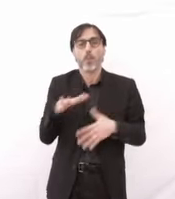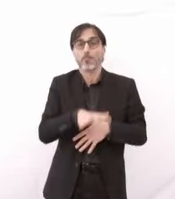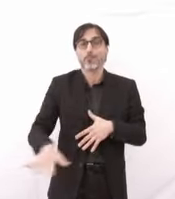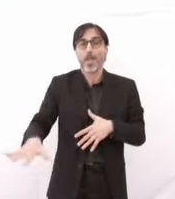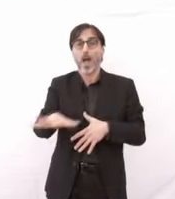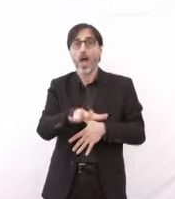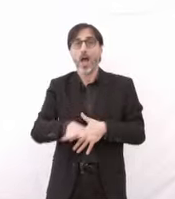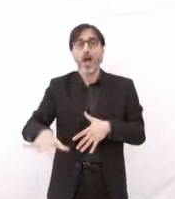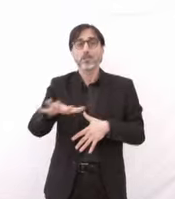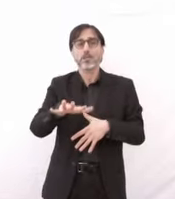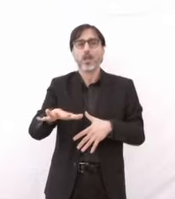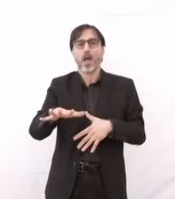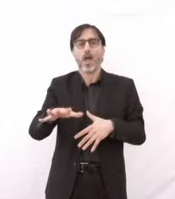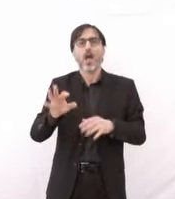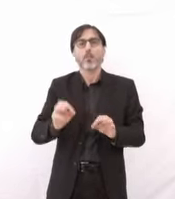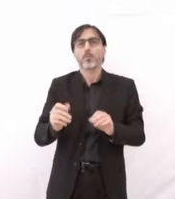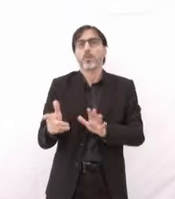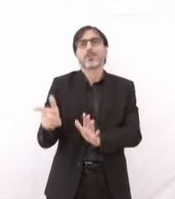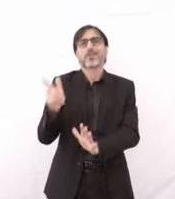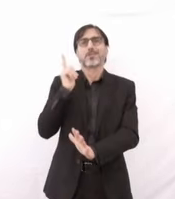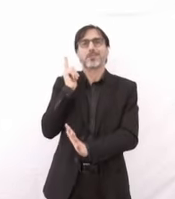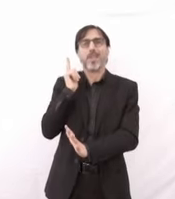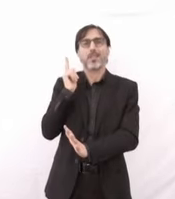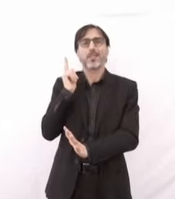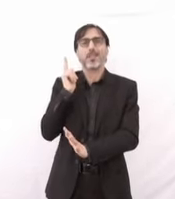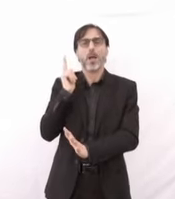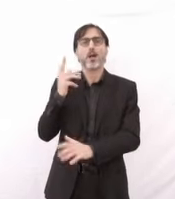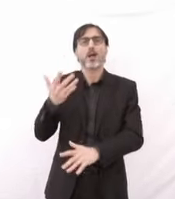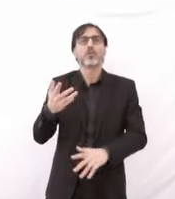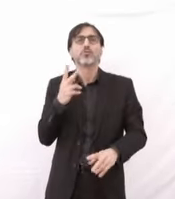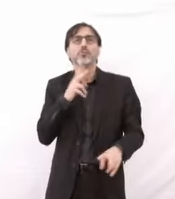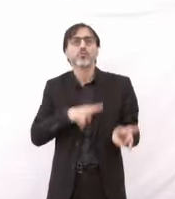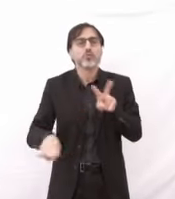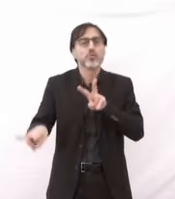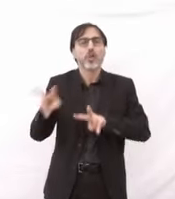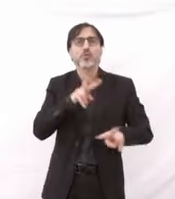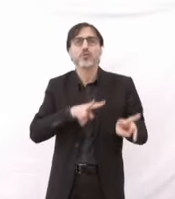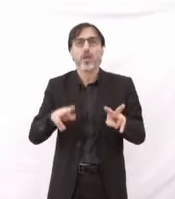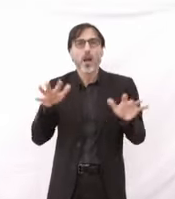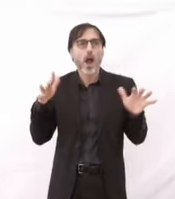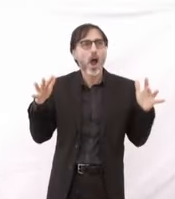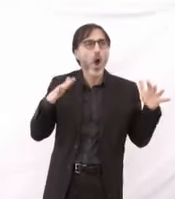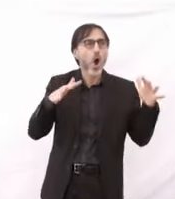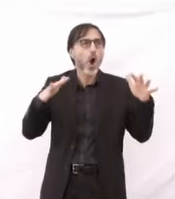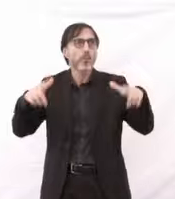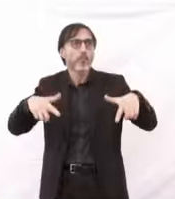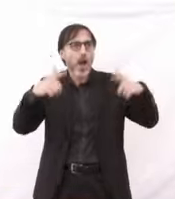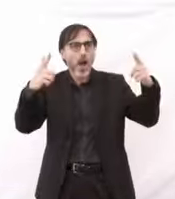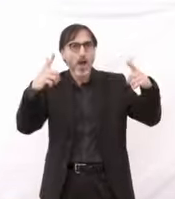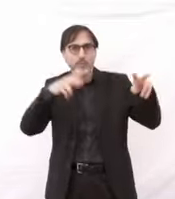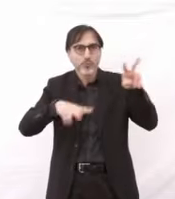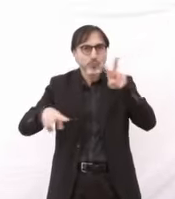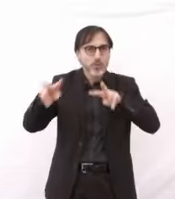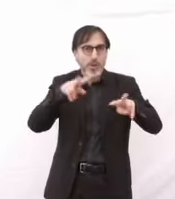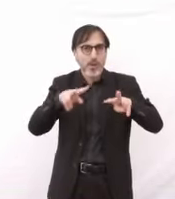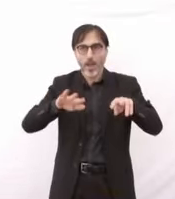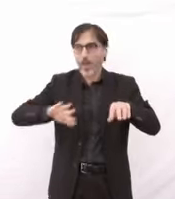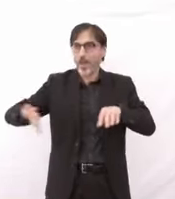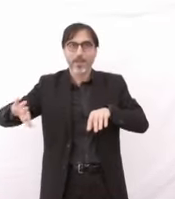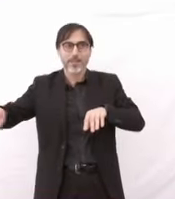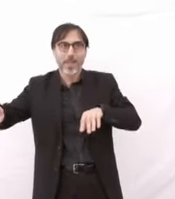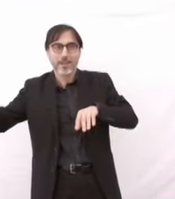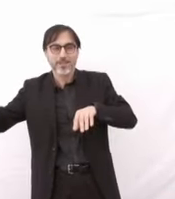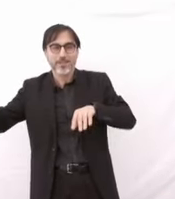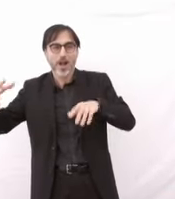piazza ha avuto termine la scorsa settimana, dico, c'è chi cerca l'ombra sotto i pini, tutto a destra, è